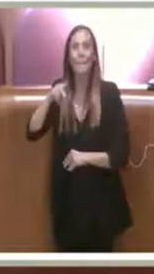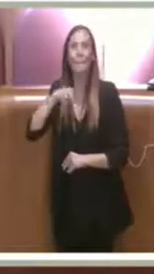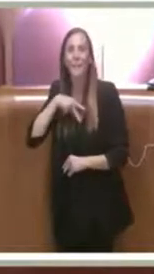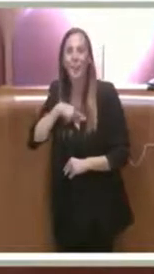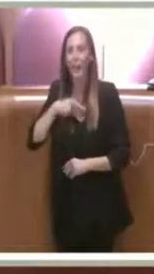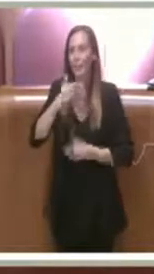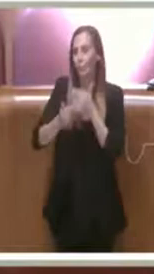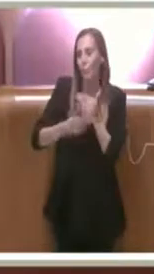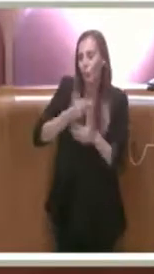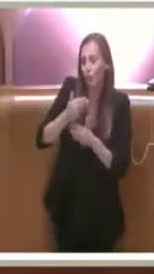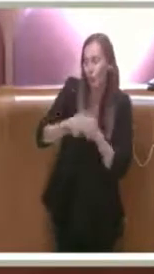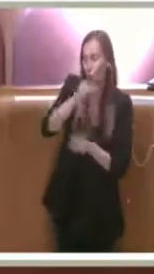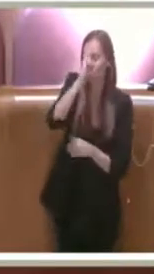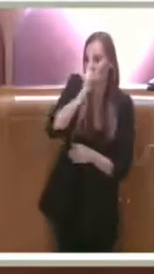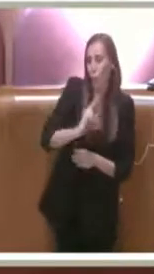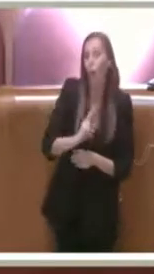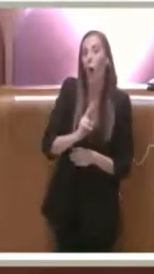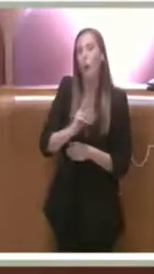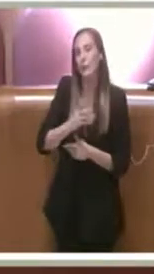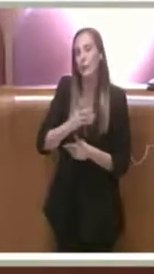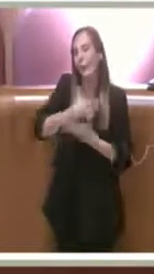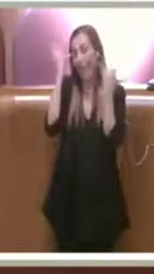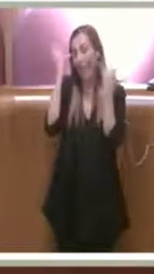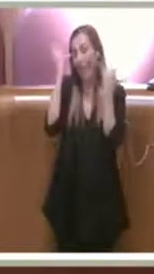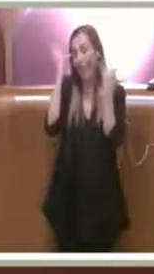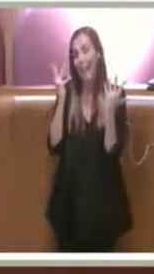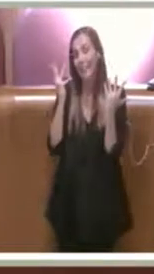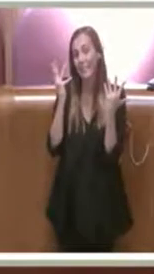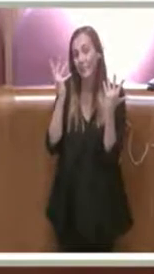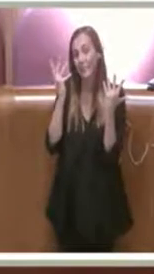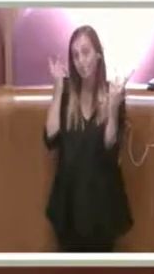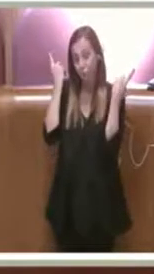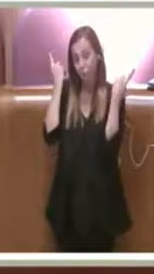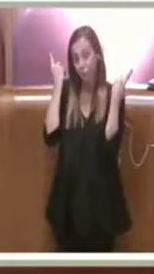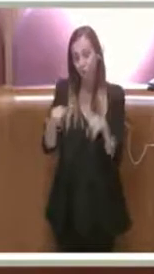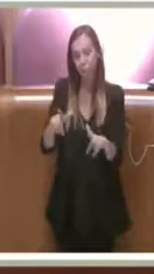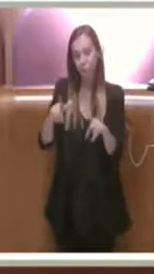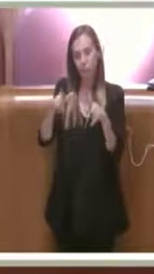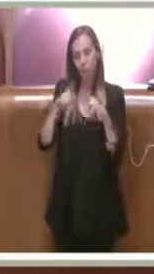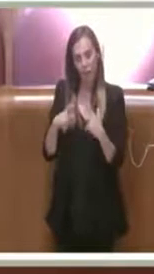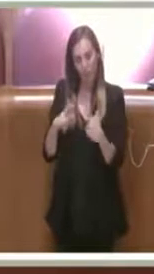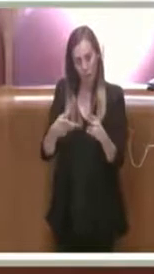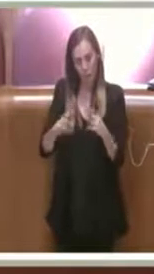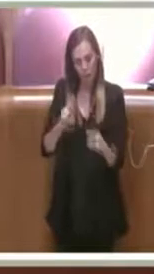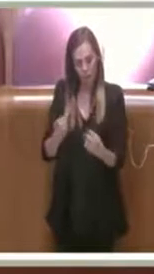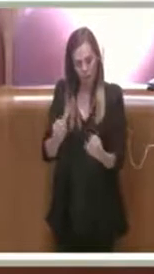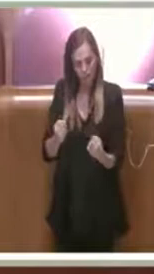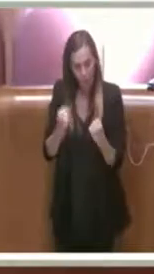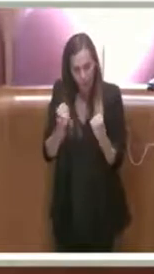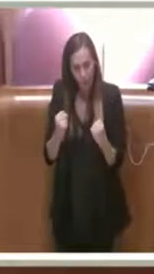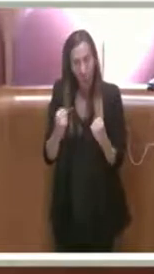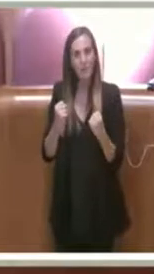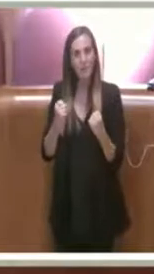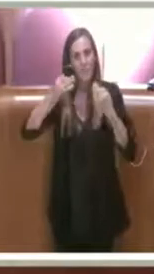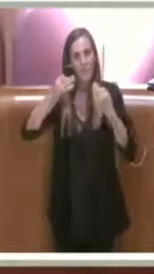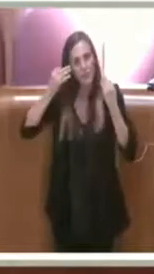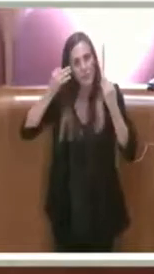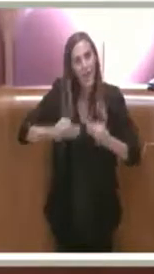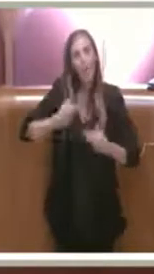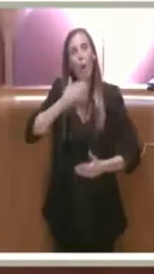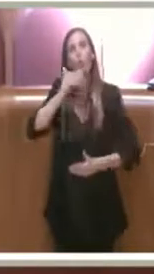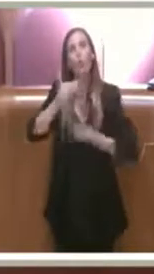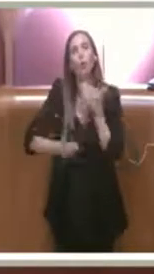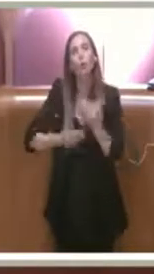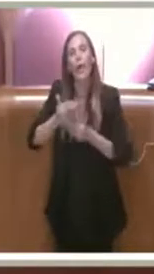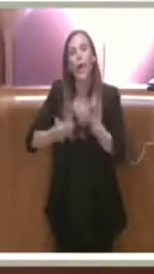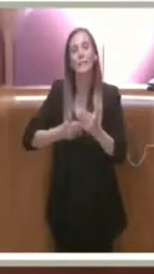ruoli sono ben definiti e questo crea, rafforza e rende stabili e più efficaci sia i processi